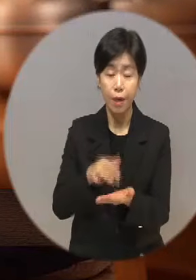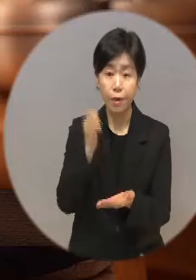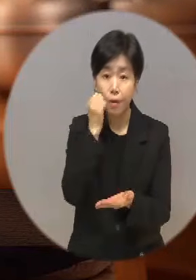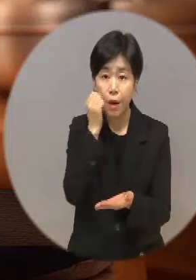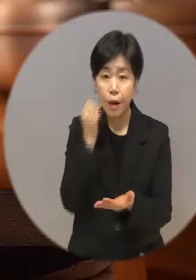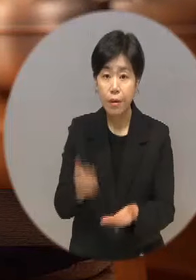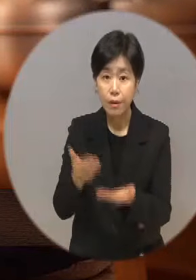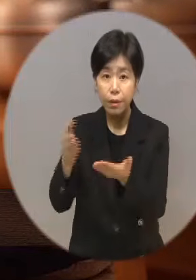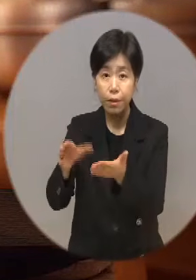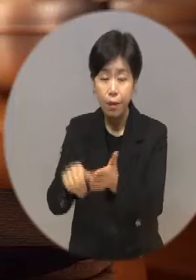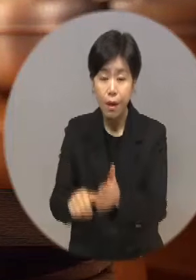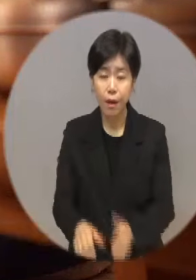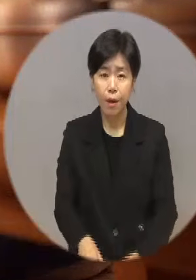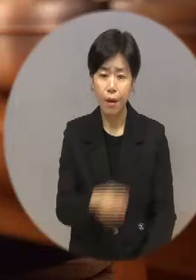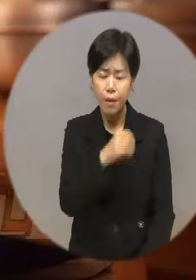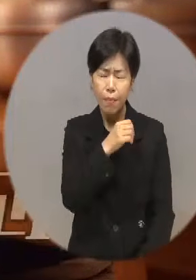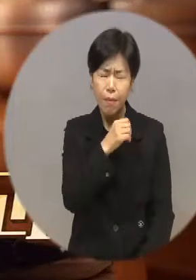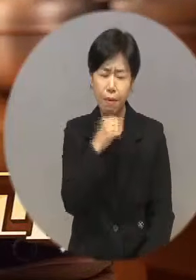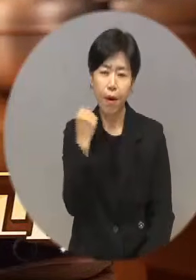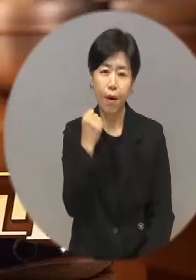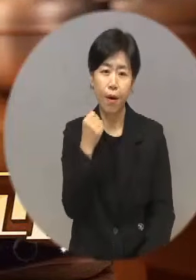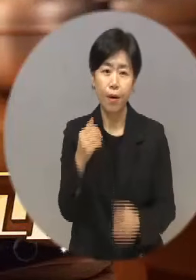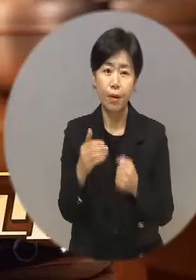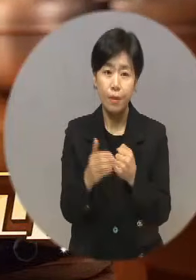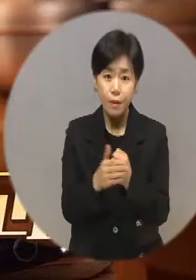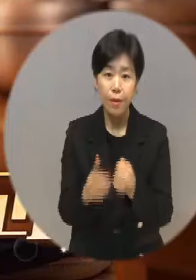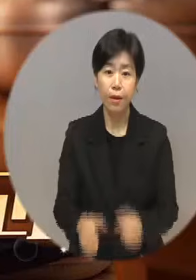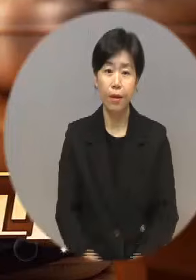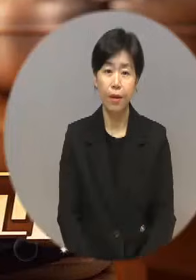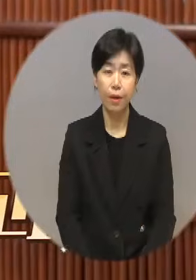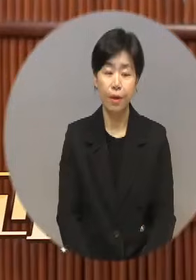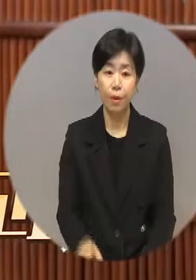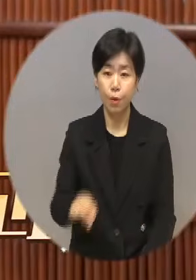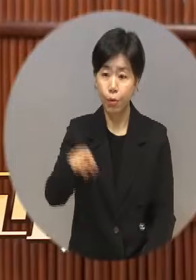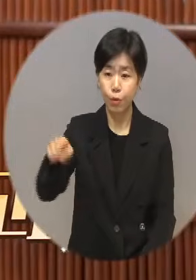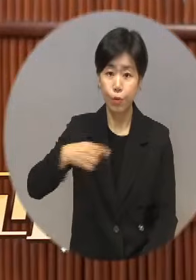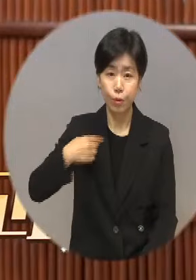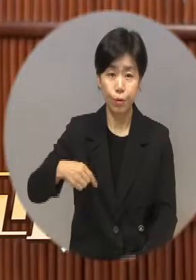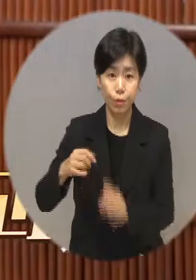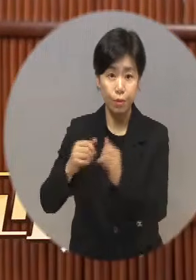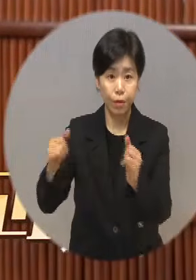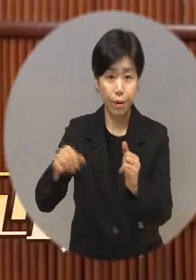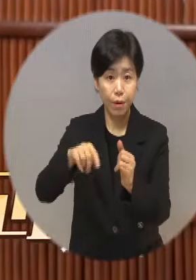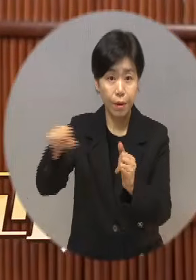올렸는데 너무 맛있어서 그 원나라 몽골 사람들이